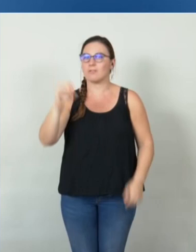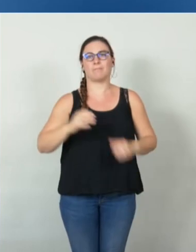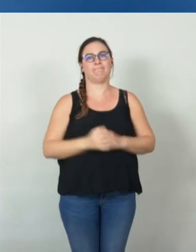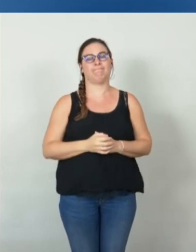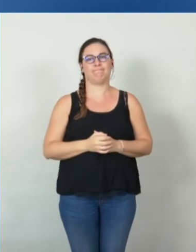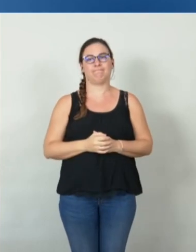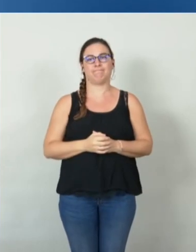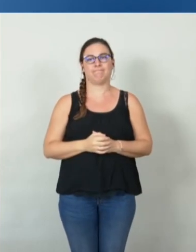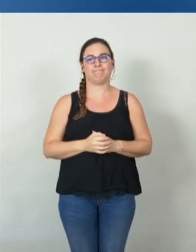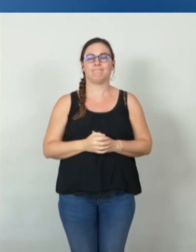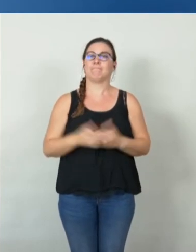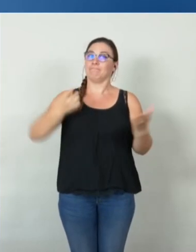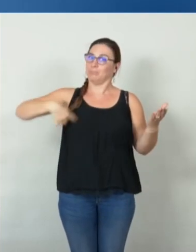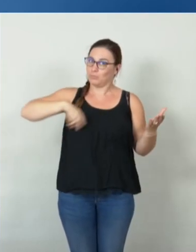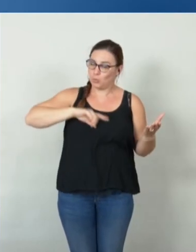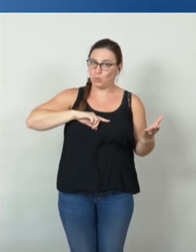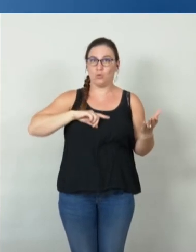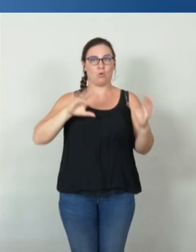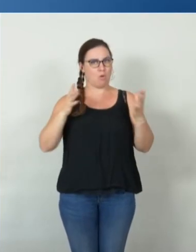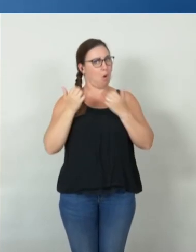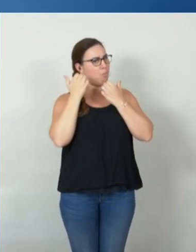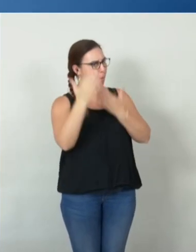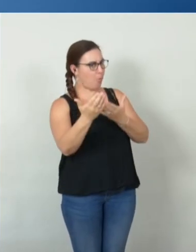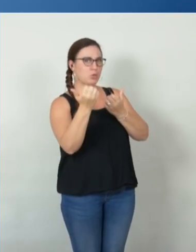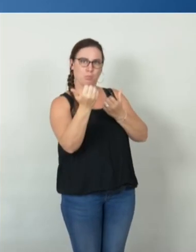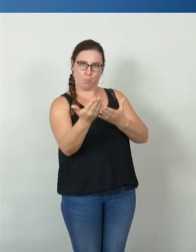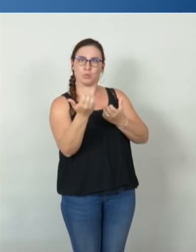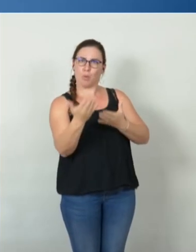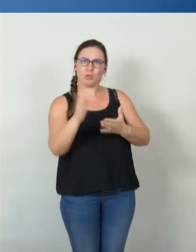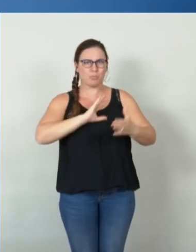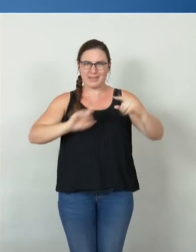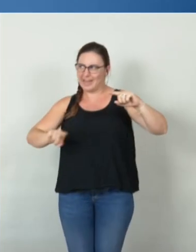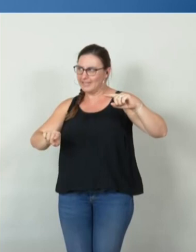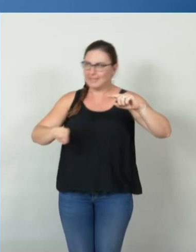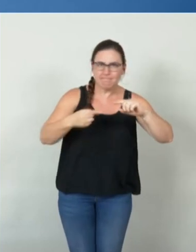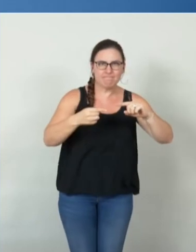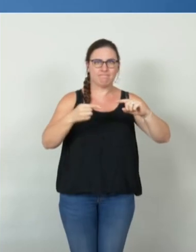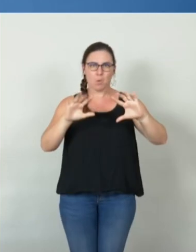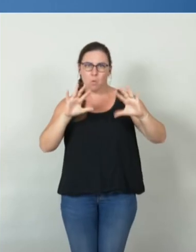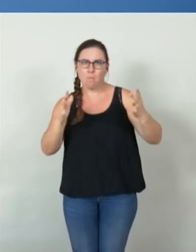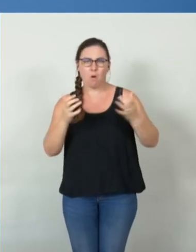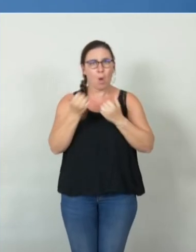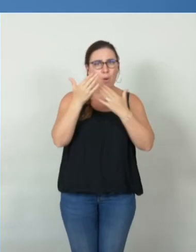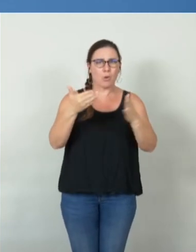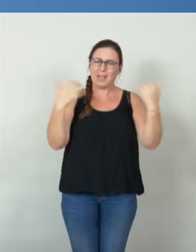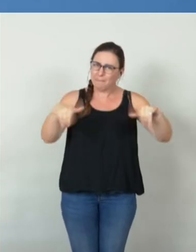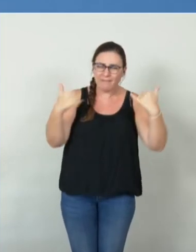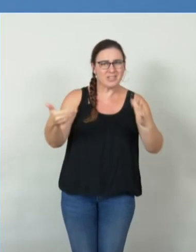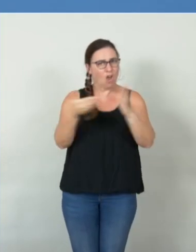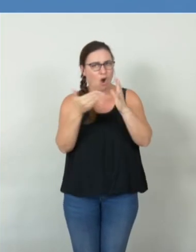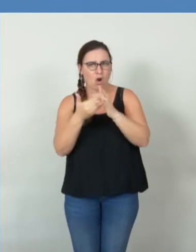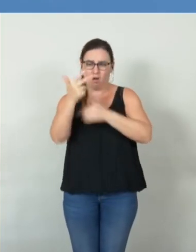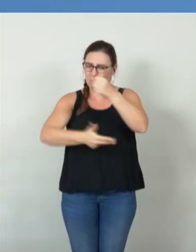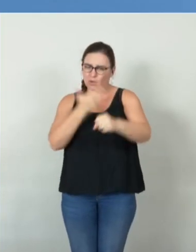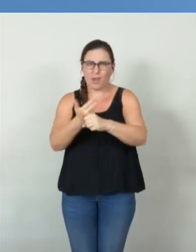nous nous avons fait des propositions pour redresser la barre nous vous les faisons et nous les ferons de plus en plus dans les